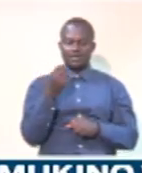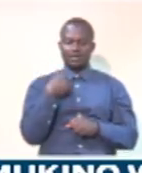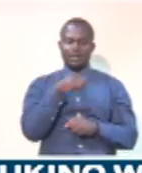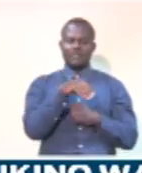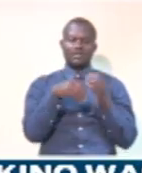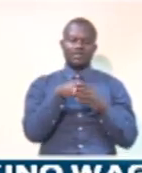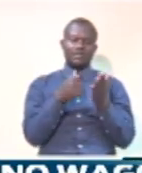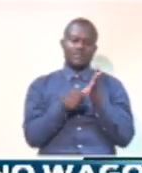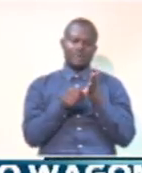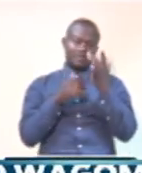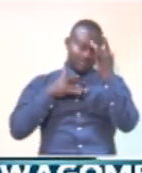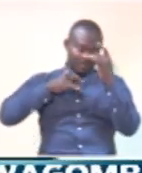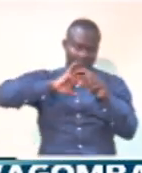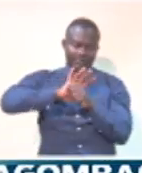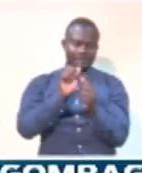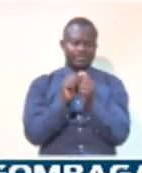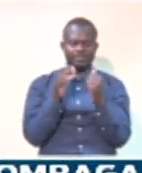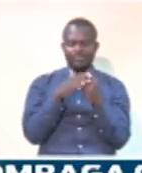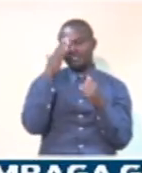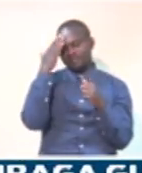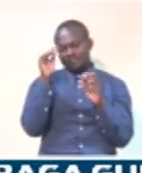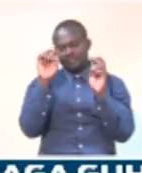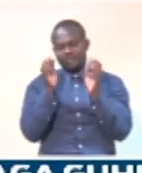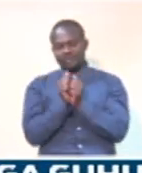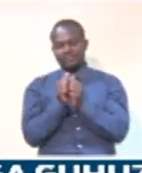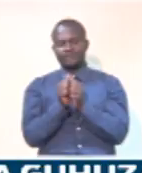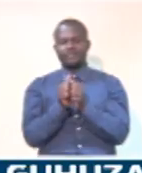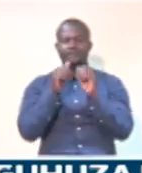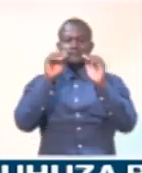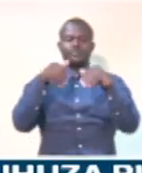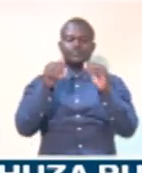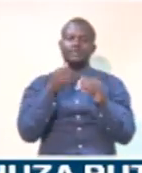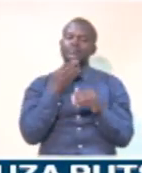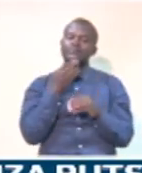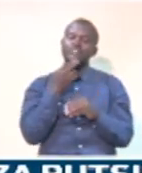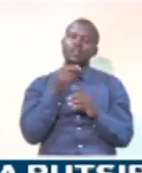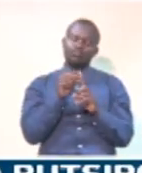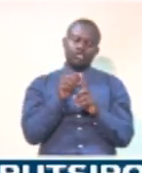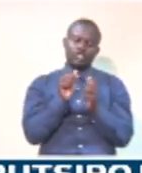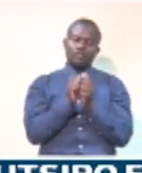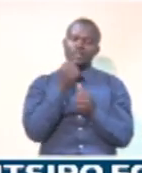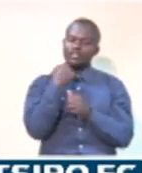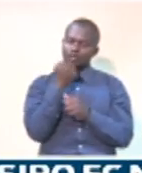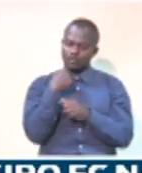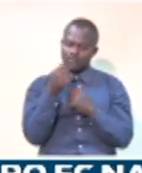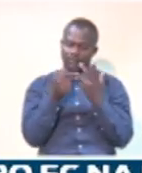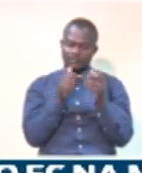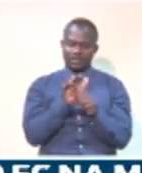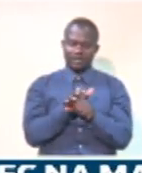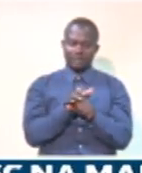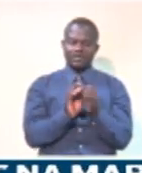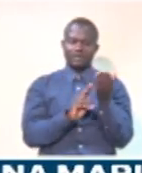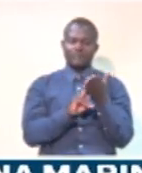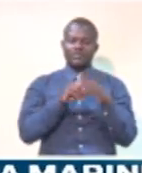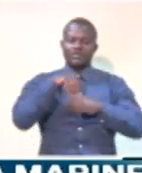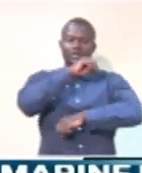izo ngorane za COVID-19. Kubera ko ibihingwa by'umuceri n'ibihingwa by'ibigori ni ibintu byakunze kusanzwe gukoreshwa